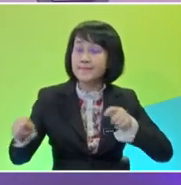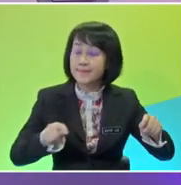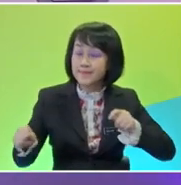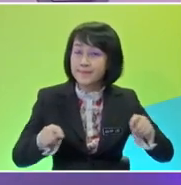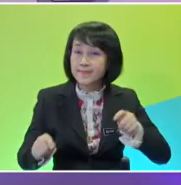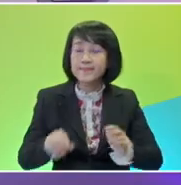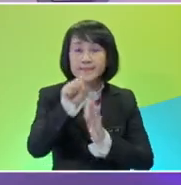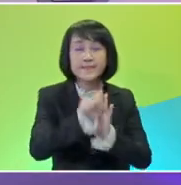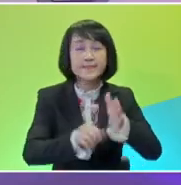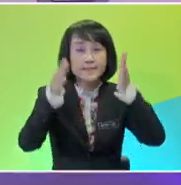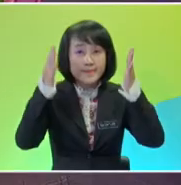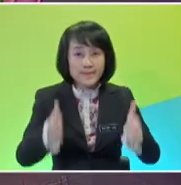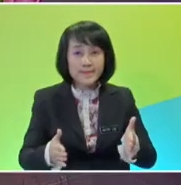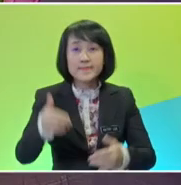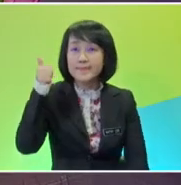seseorang